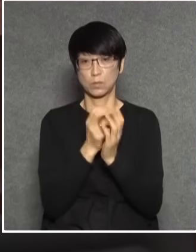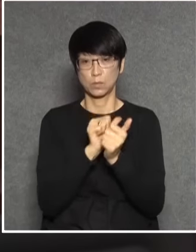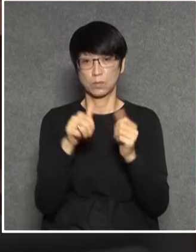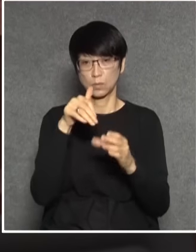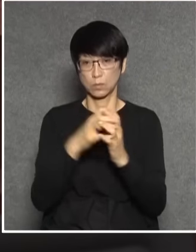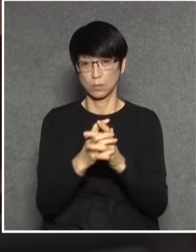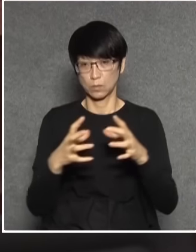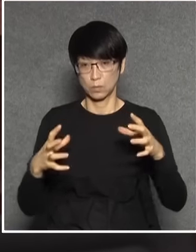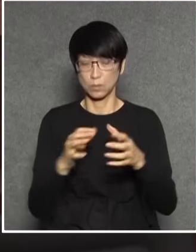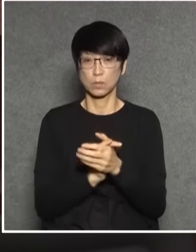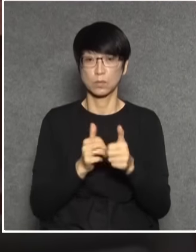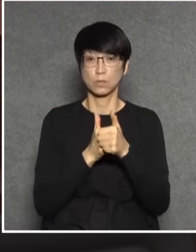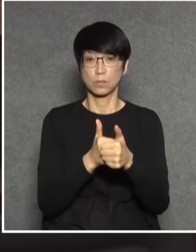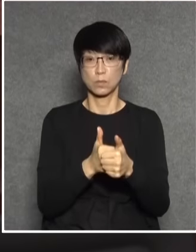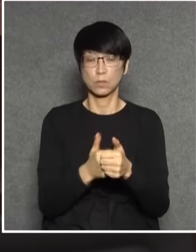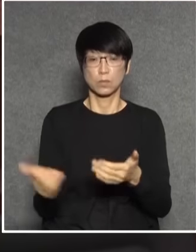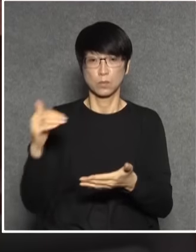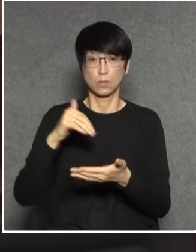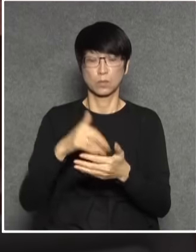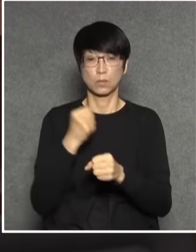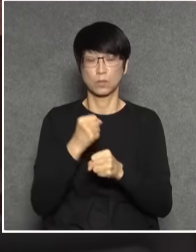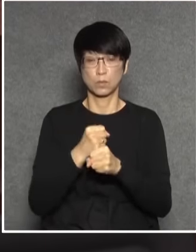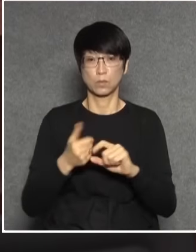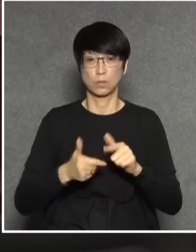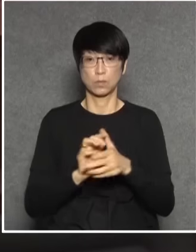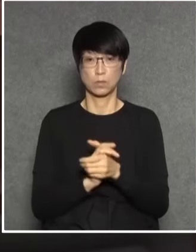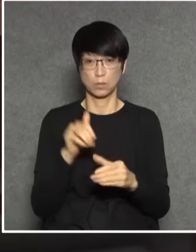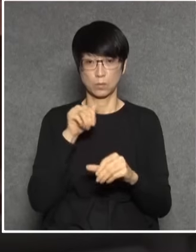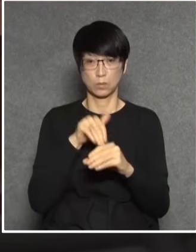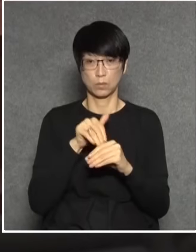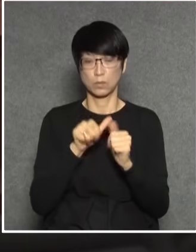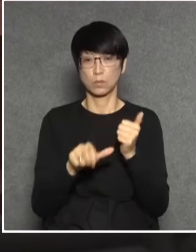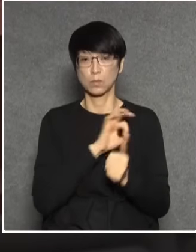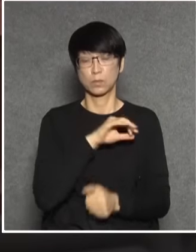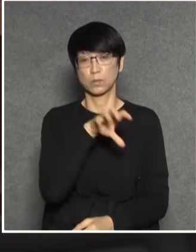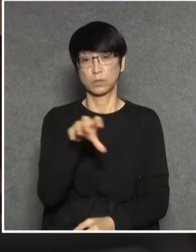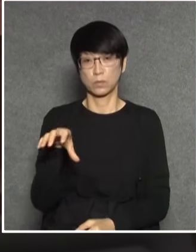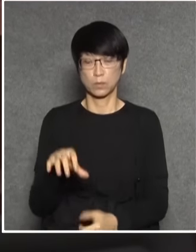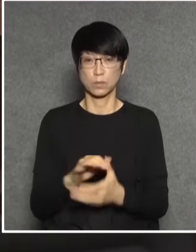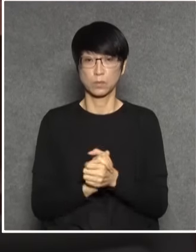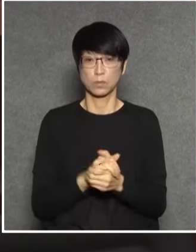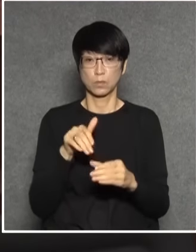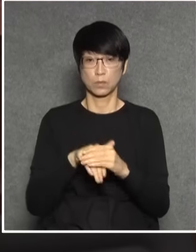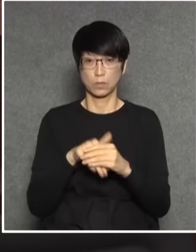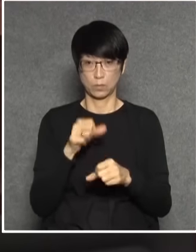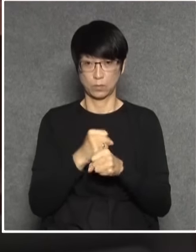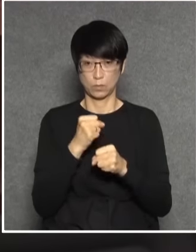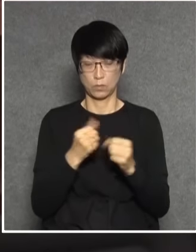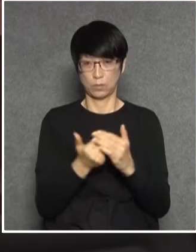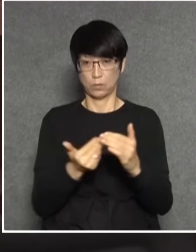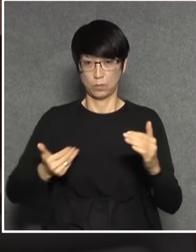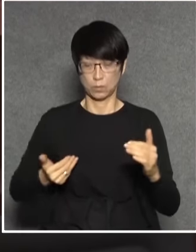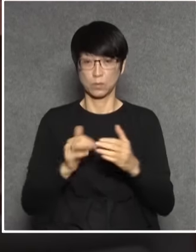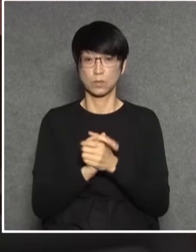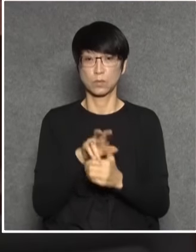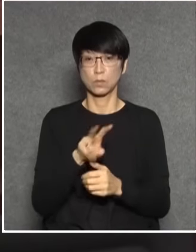個是按照我們一貫的做法，在選舉委員會界別分組一般選舉舉行之前，是按需